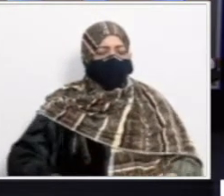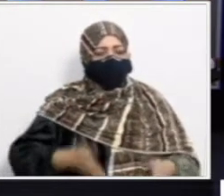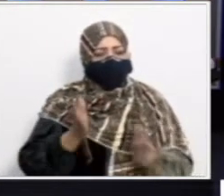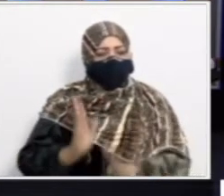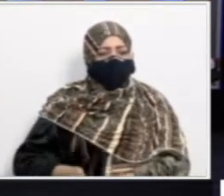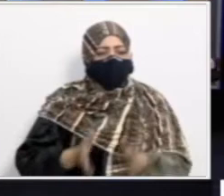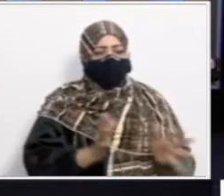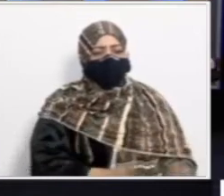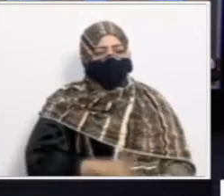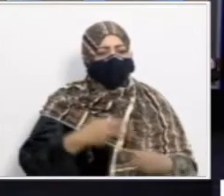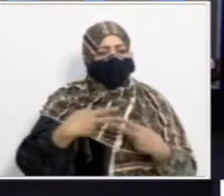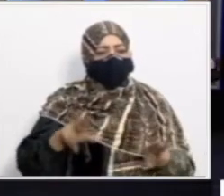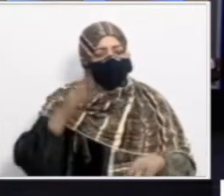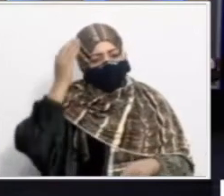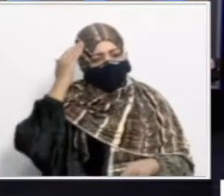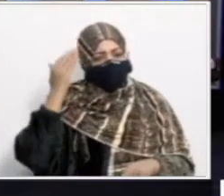هذا قدام النساء.